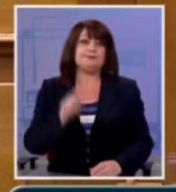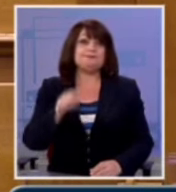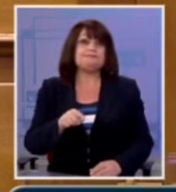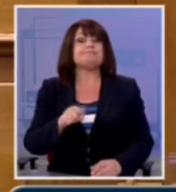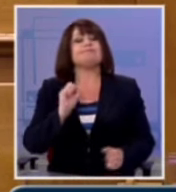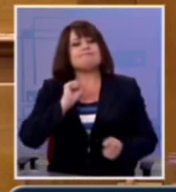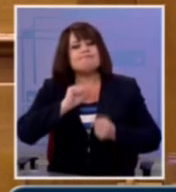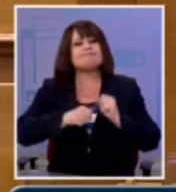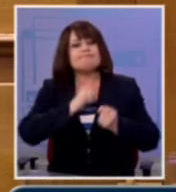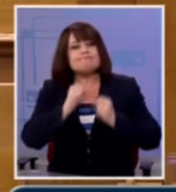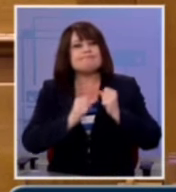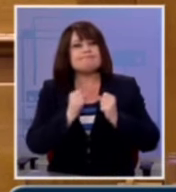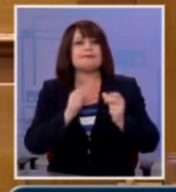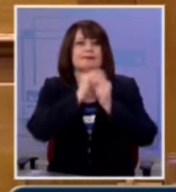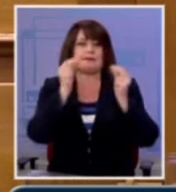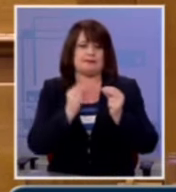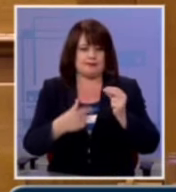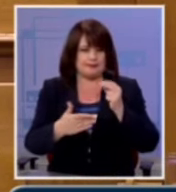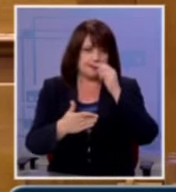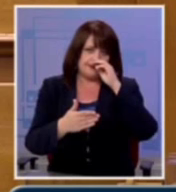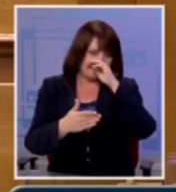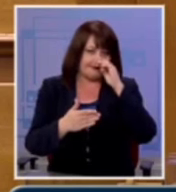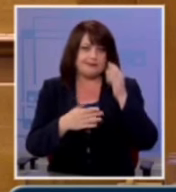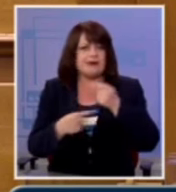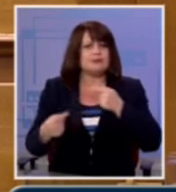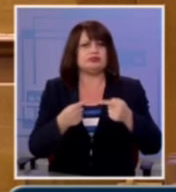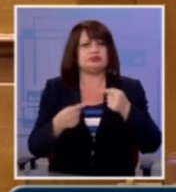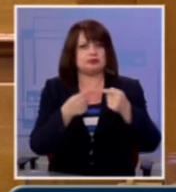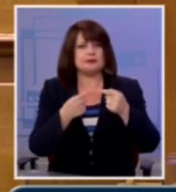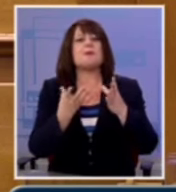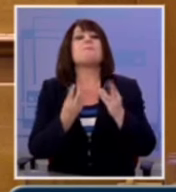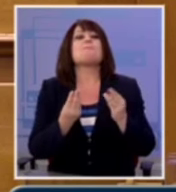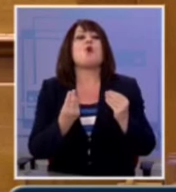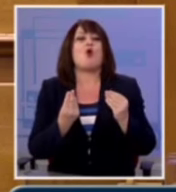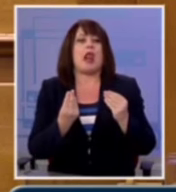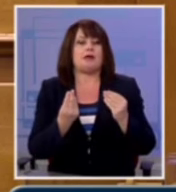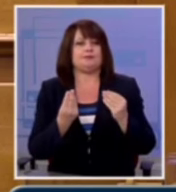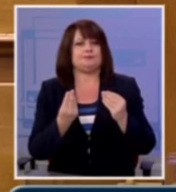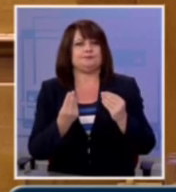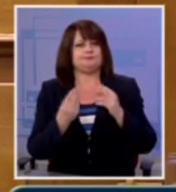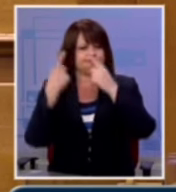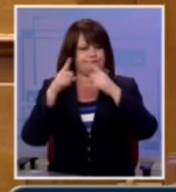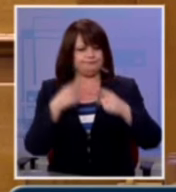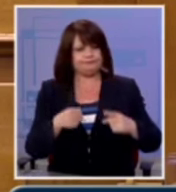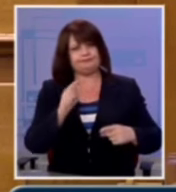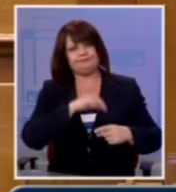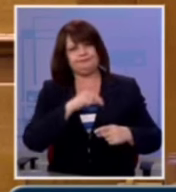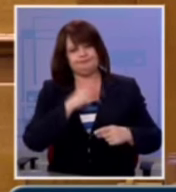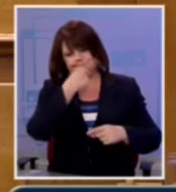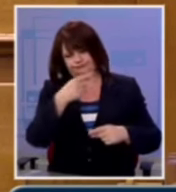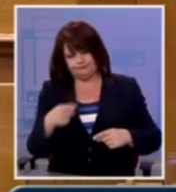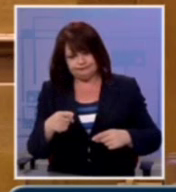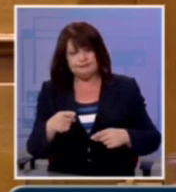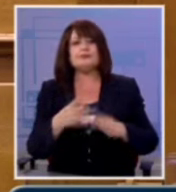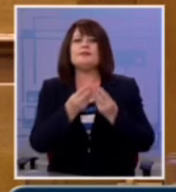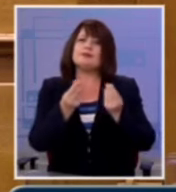μιας δοκιμασίας, στην οποία συγκρούστηκαν πολλά και διαφορετικά συμφέροντα για